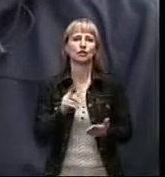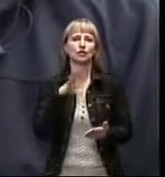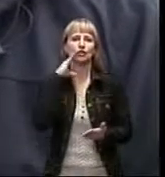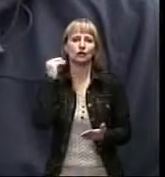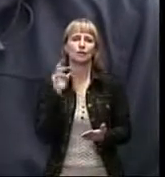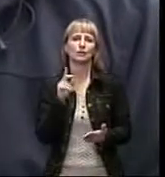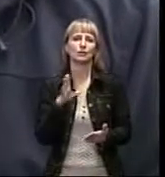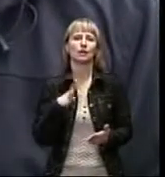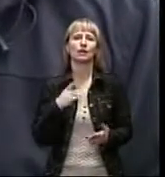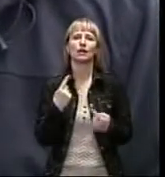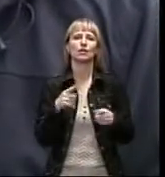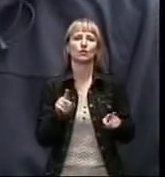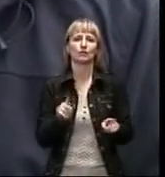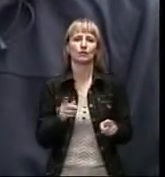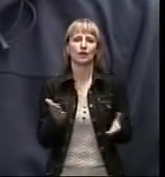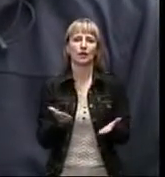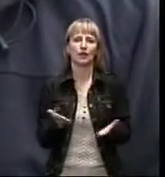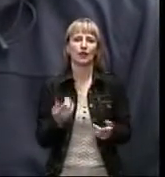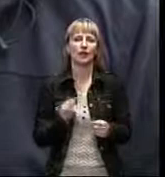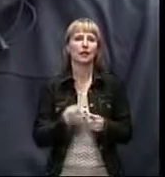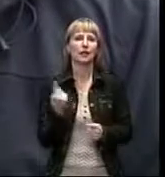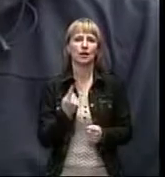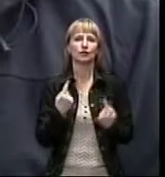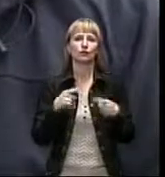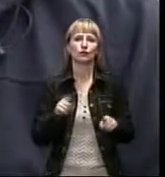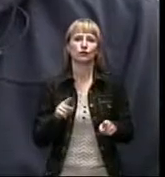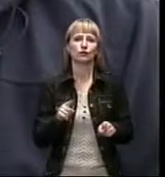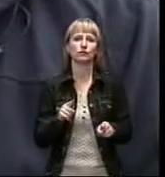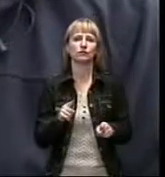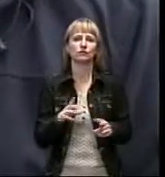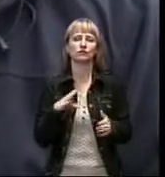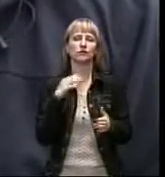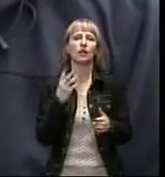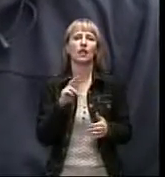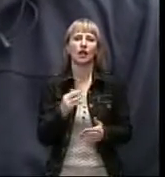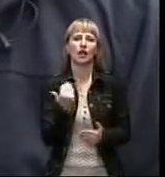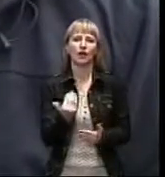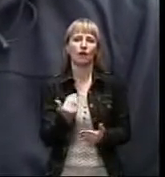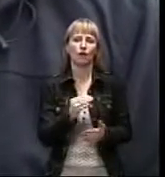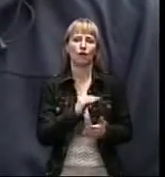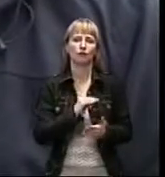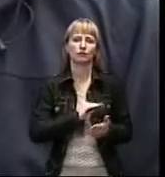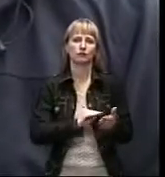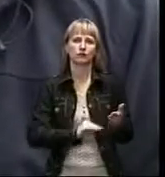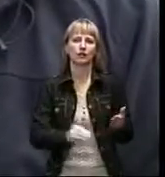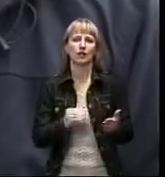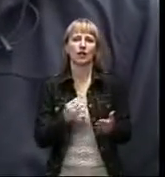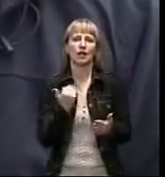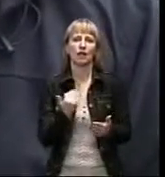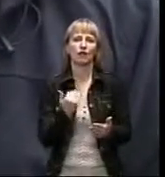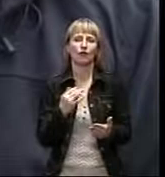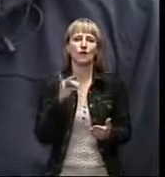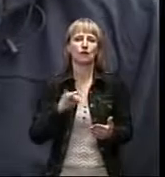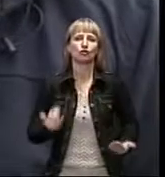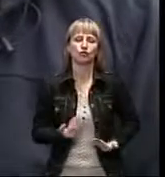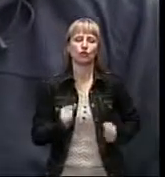іще. Це перше. І друге, як твори Шевченка або його біографія можуть перекликатися з такими